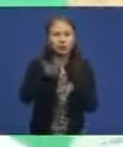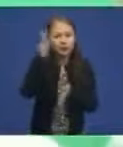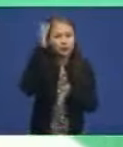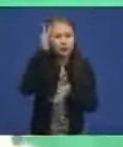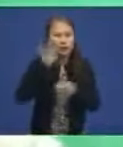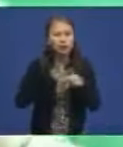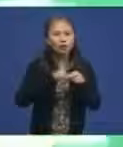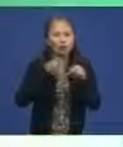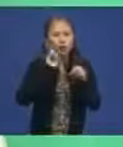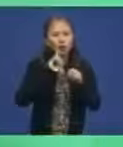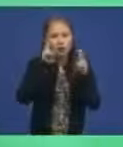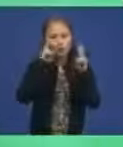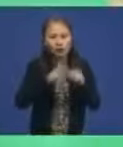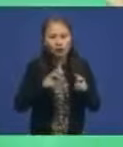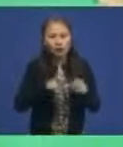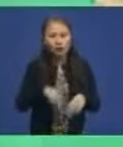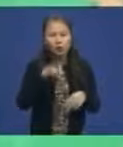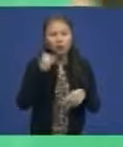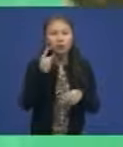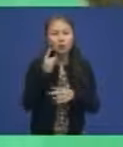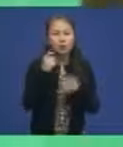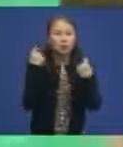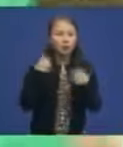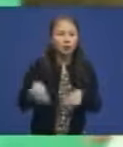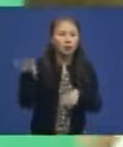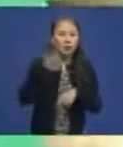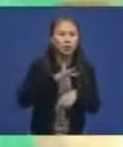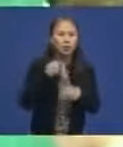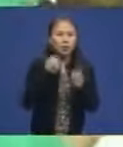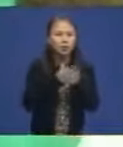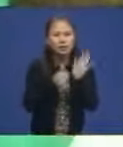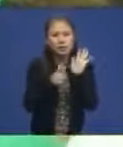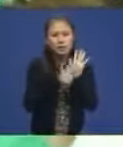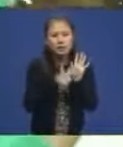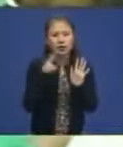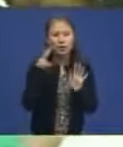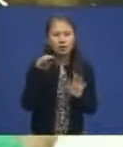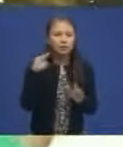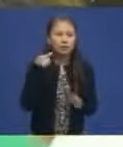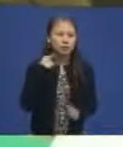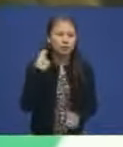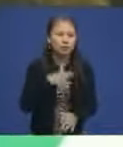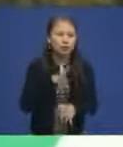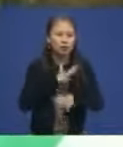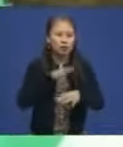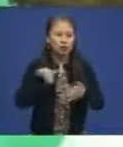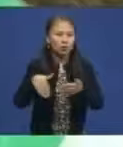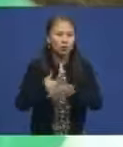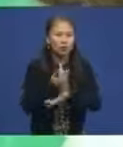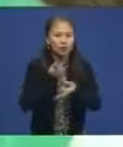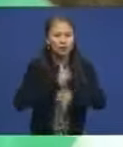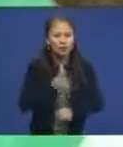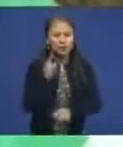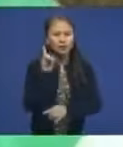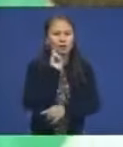қозғалып, тергеу амалдары жүріп жатыр. Адам саудалау қылмысы бойынша анасы мен қызы 7 жылға дейін бас бостандығынан айырылды. Мүмкін. Жаңа туған қыз бала